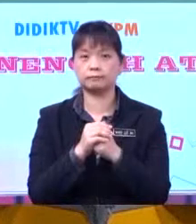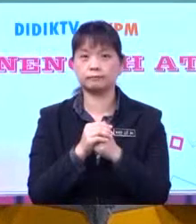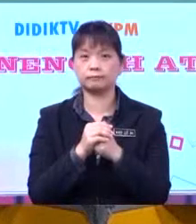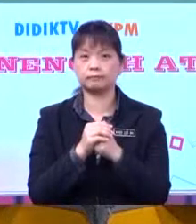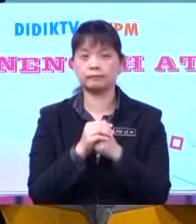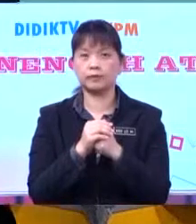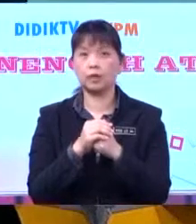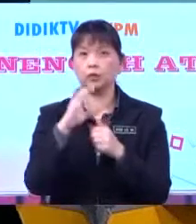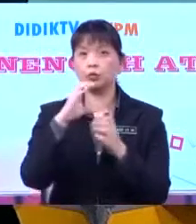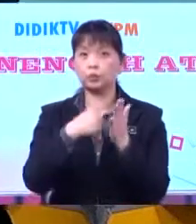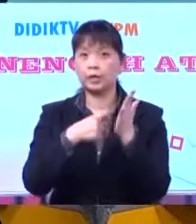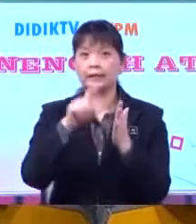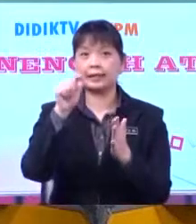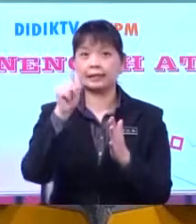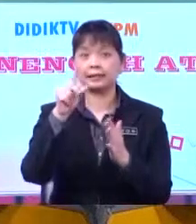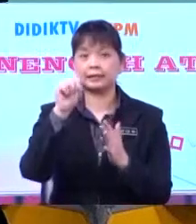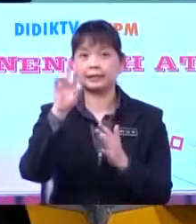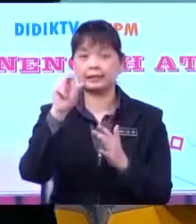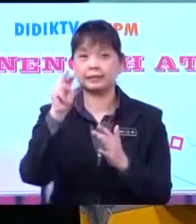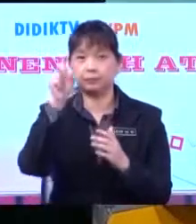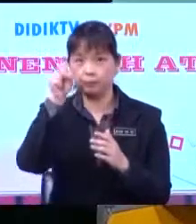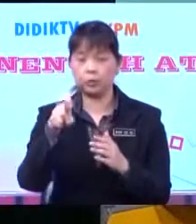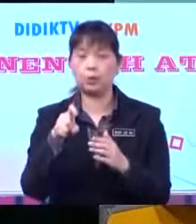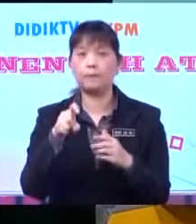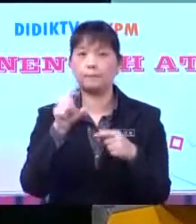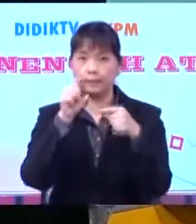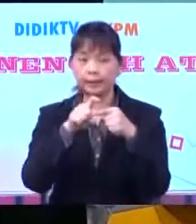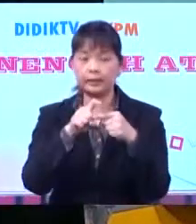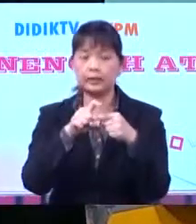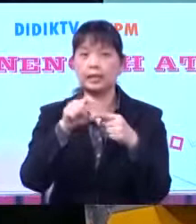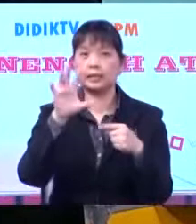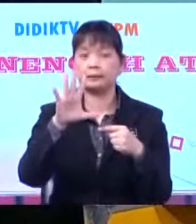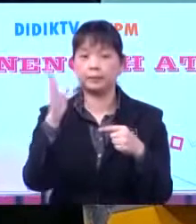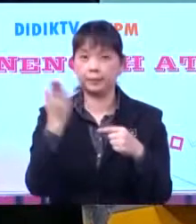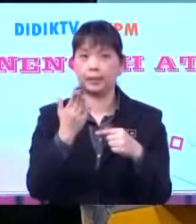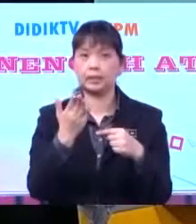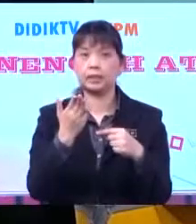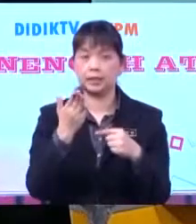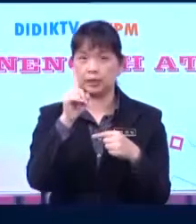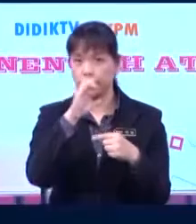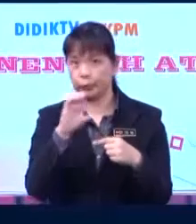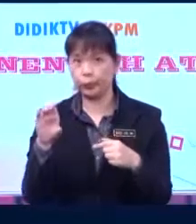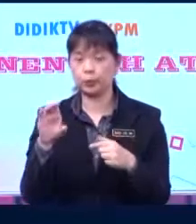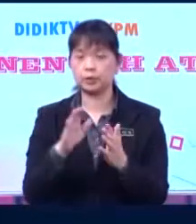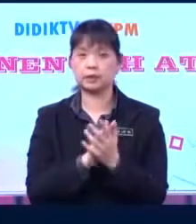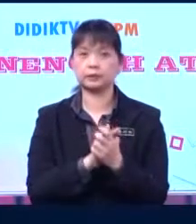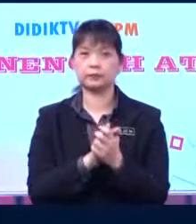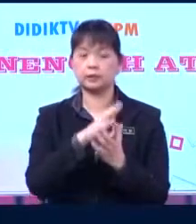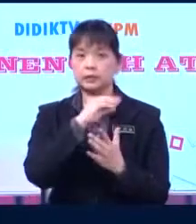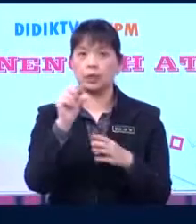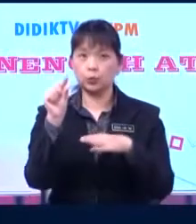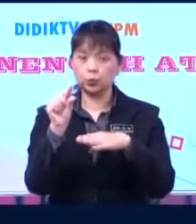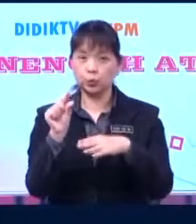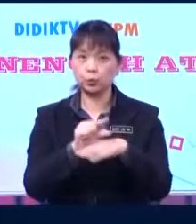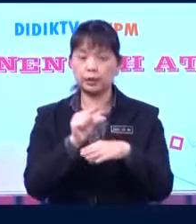ini dibahagikan dengan 50-100 tersebut bagi saja orang dan gunakan